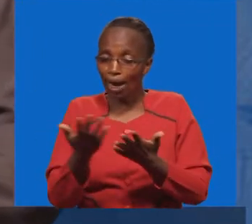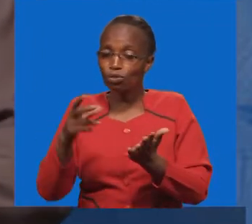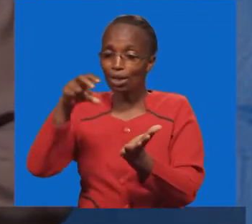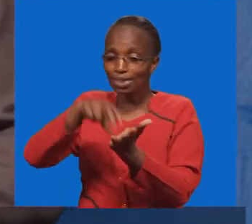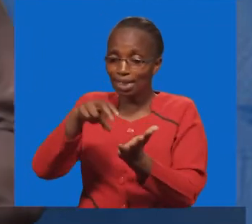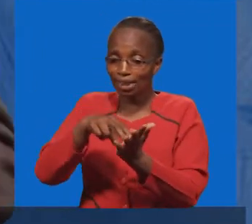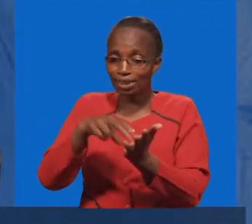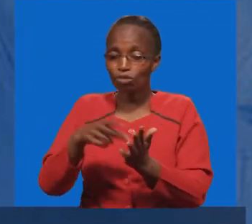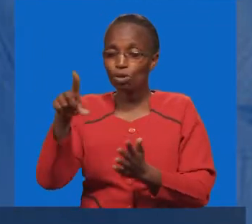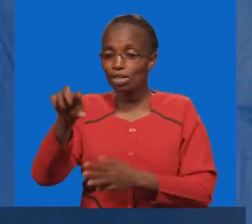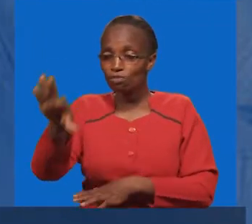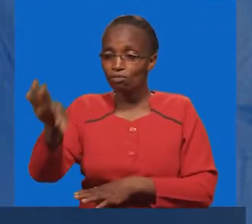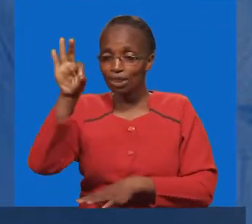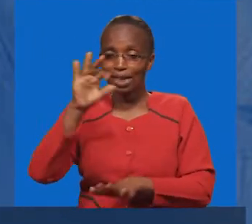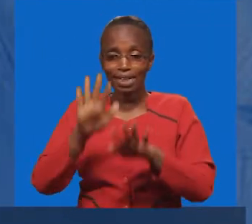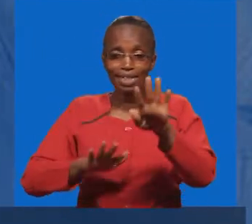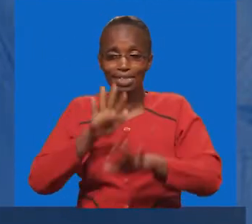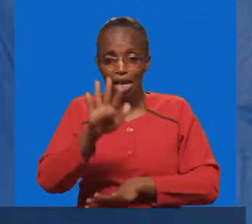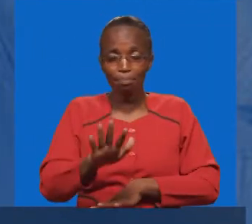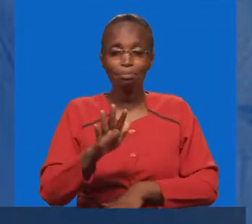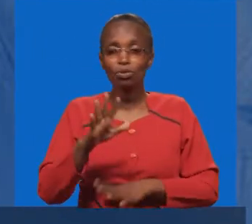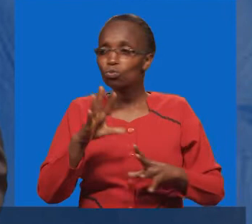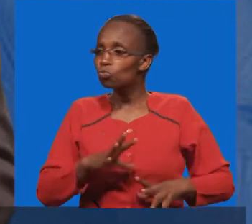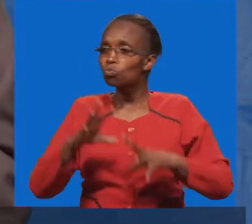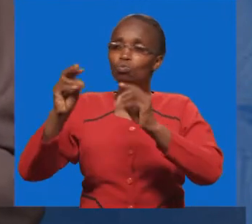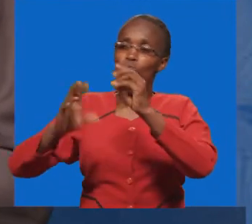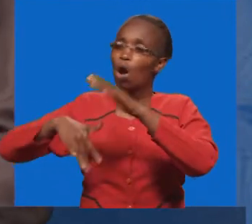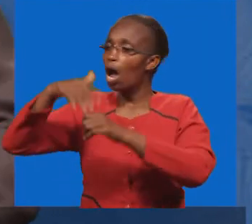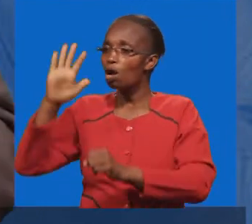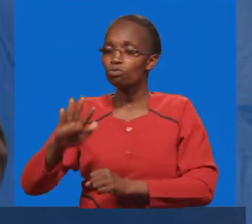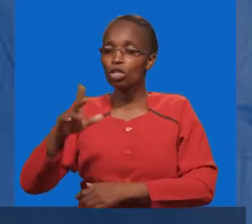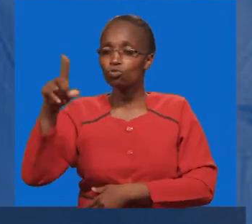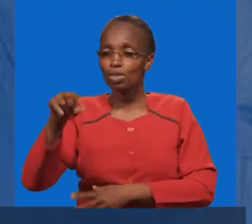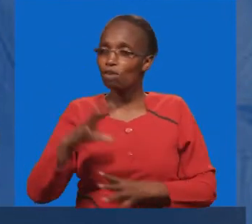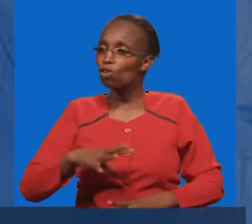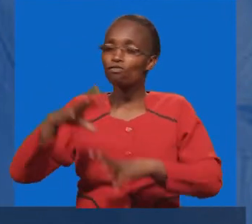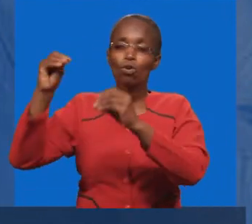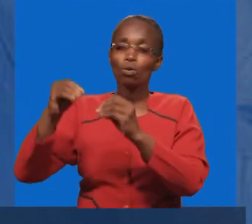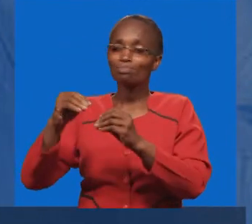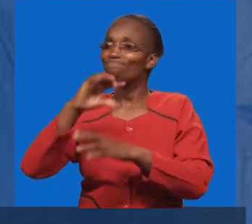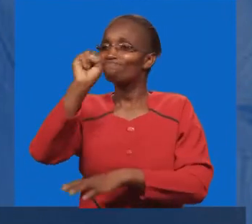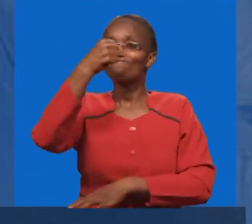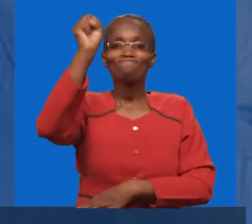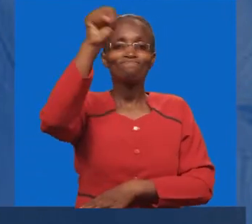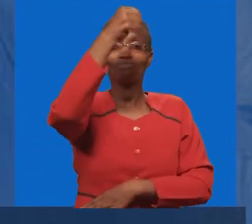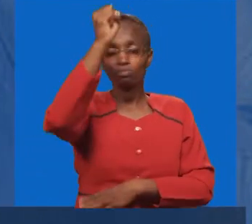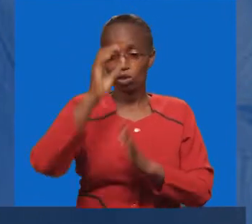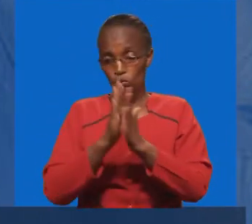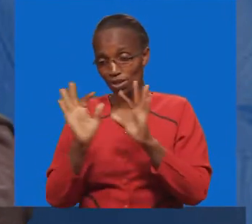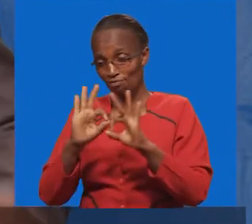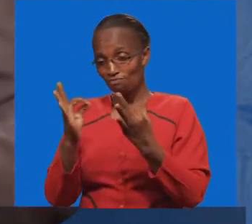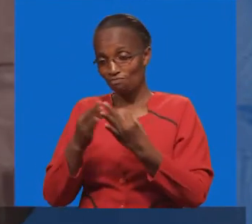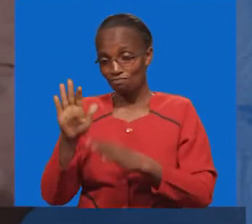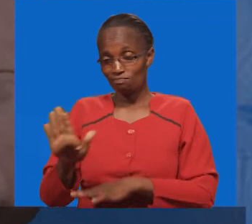wewe baba uliye mahala pale unachukua hatua ya kwenda hinje retreat with your family,